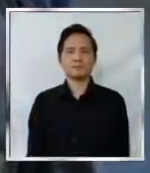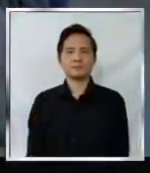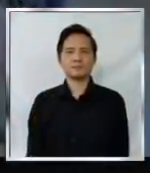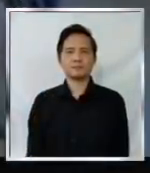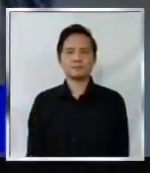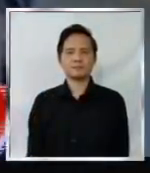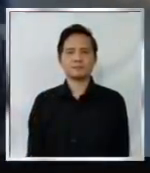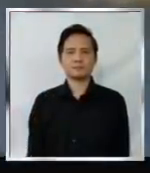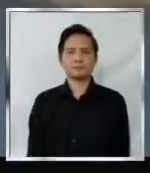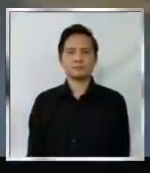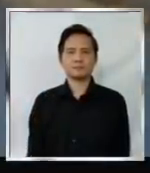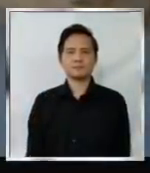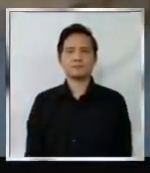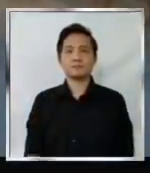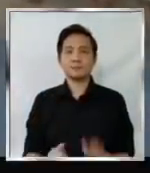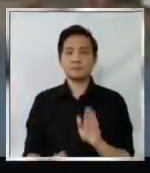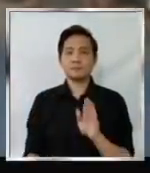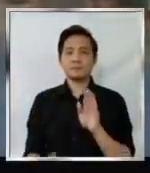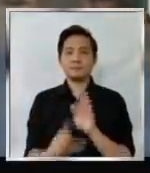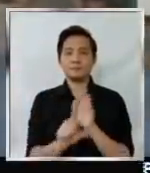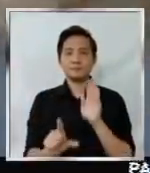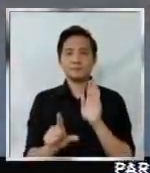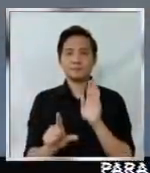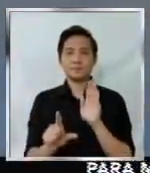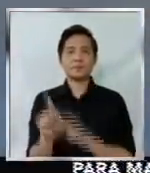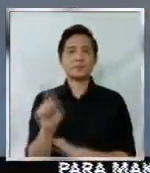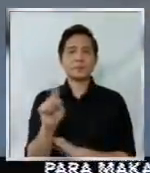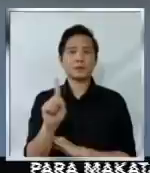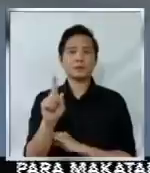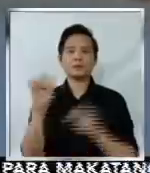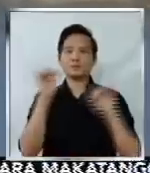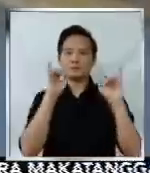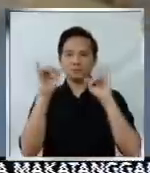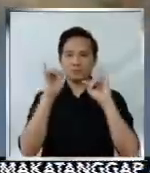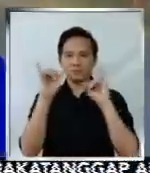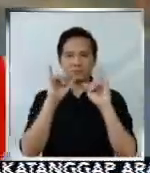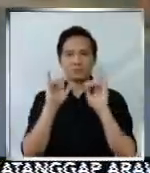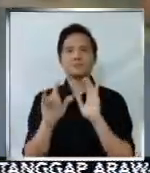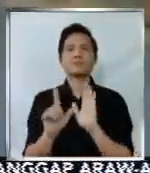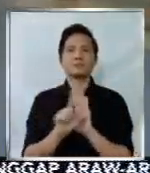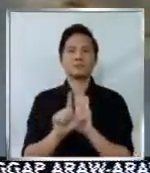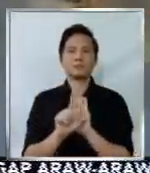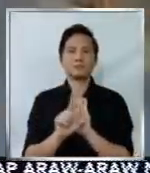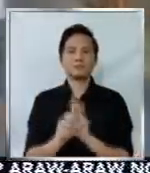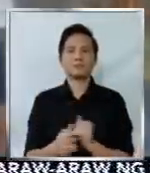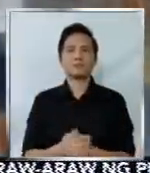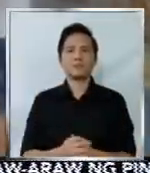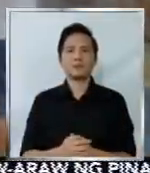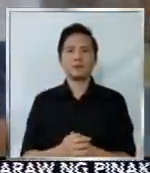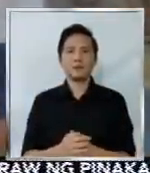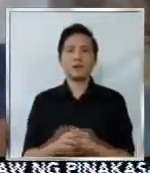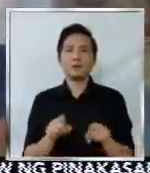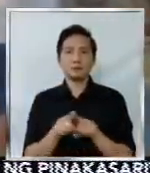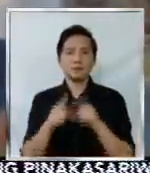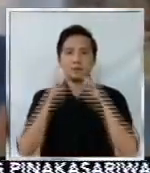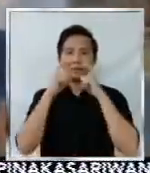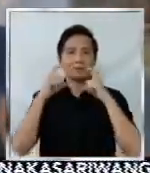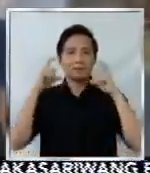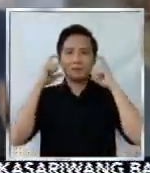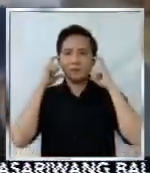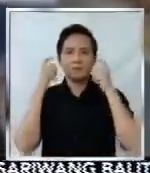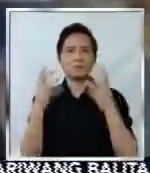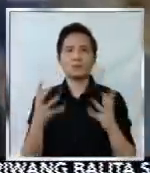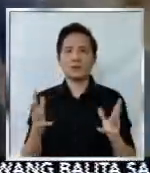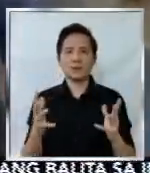Violation ng liquor ban. Yung pangalawa ay siyempre walang face mask at saka yung disobedience.